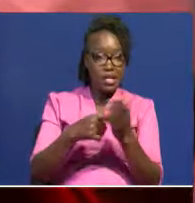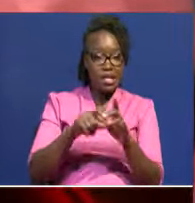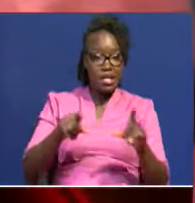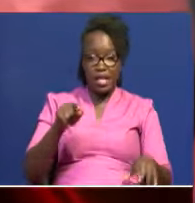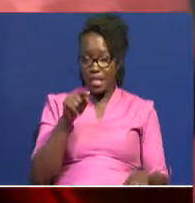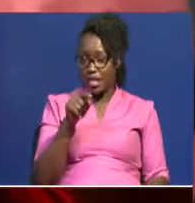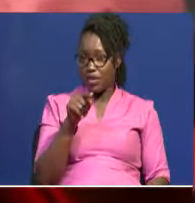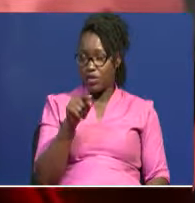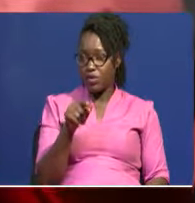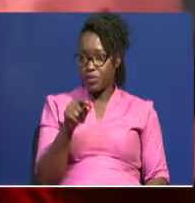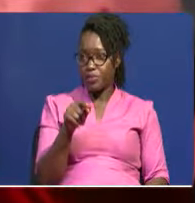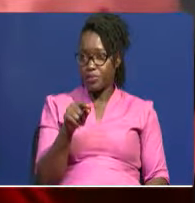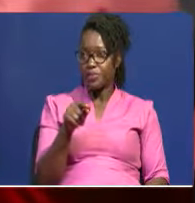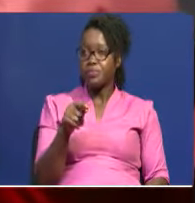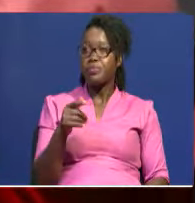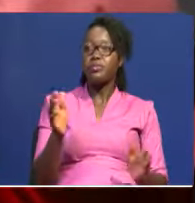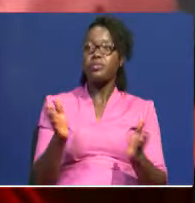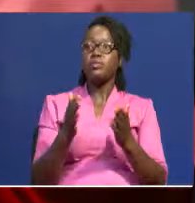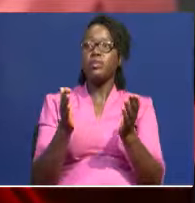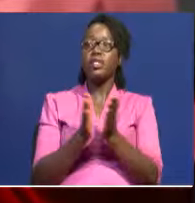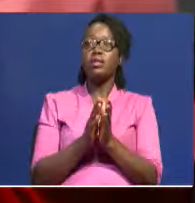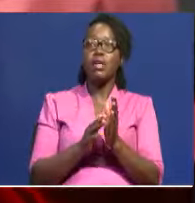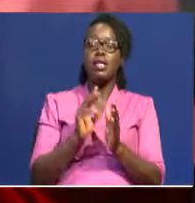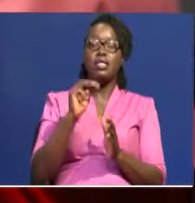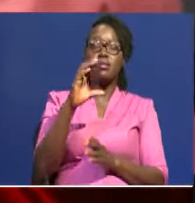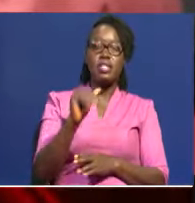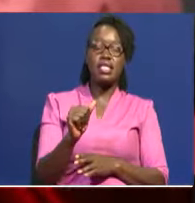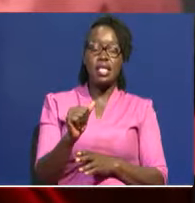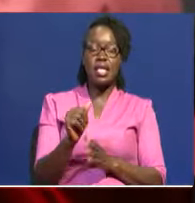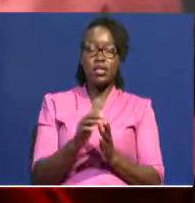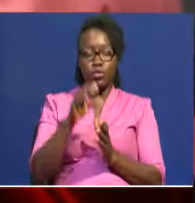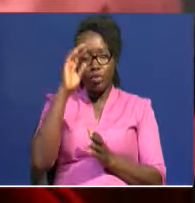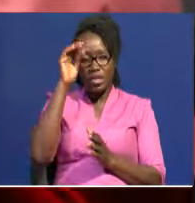hiyo. Munywa amehimiza wawakilishi wodi kupatia swala